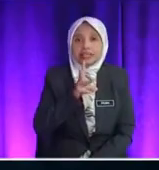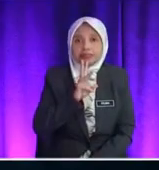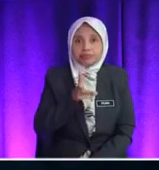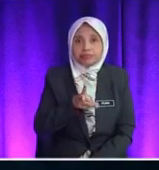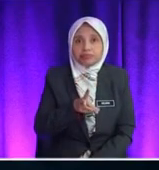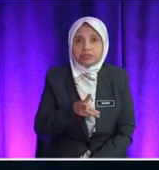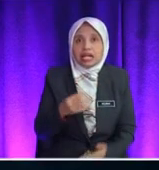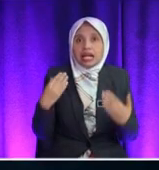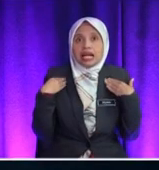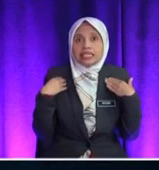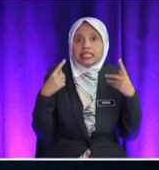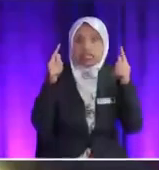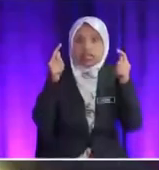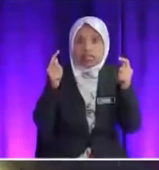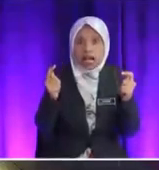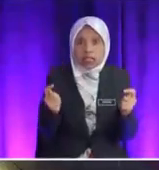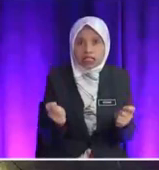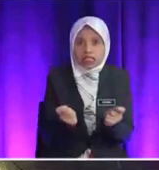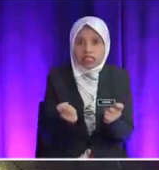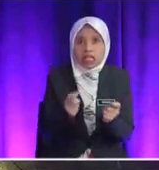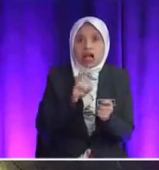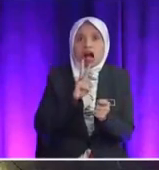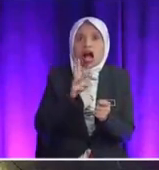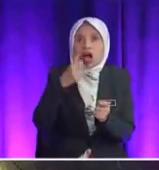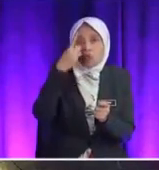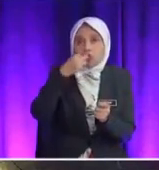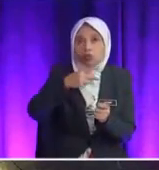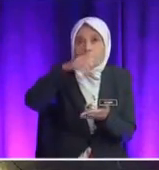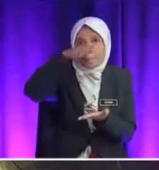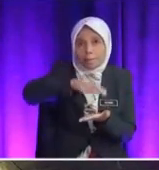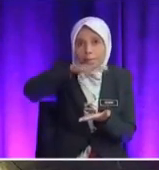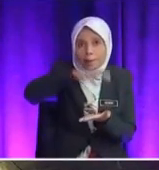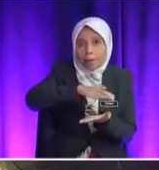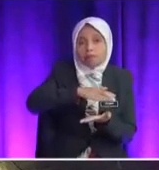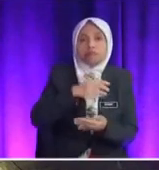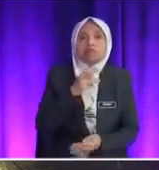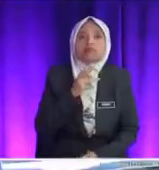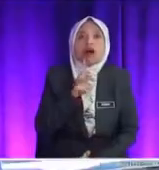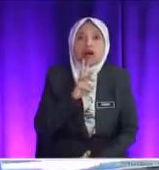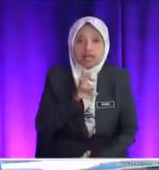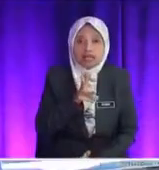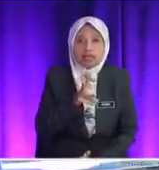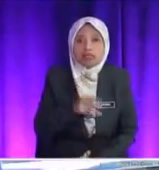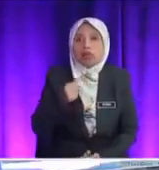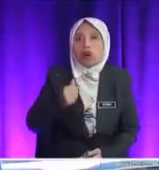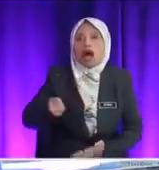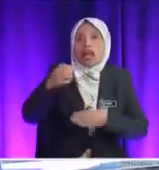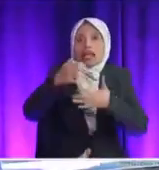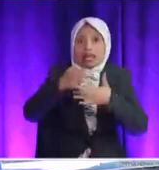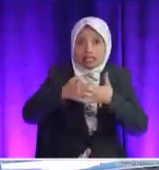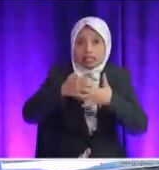sekali ada tangki air hal untuk mengepam Ayo jadilah gila itu peralatan mesin yang kita gunakan dalam